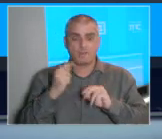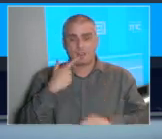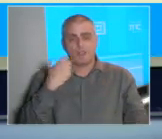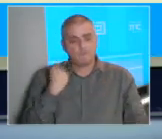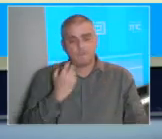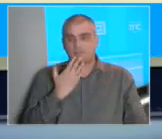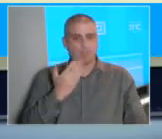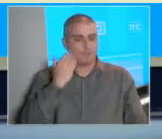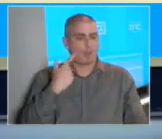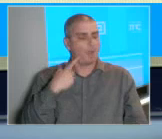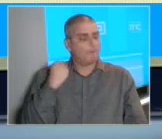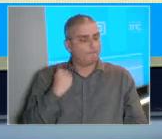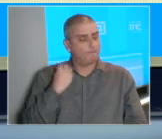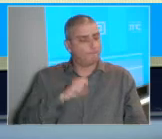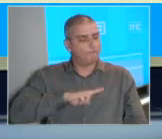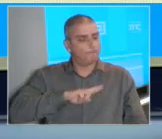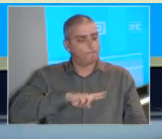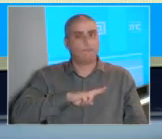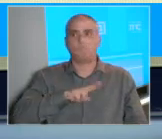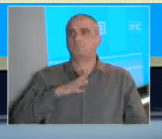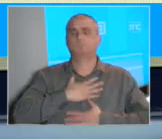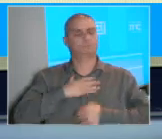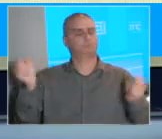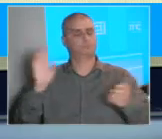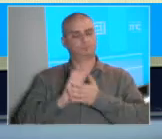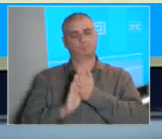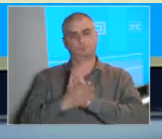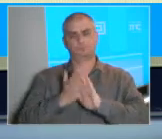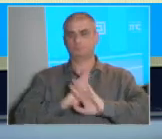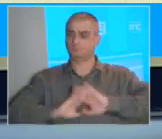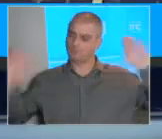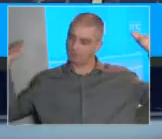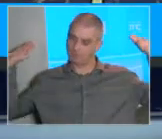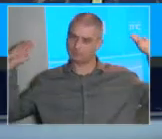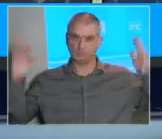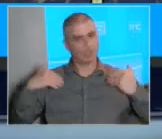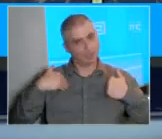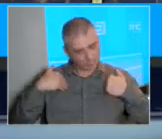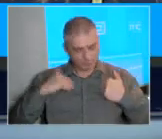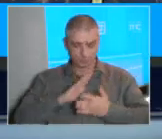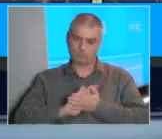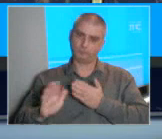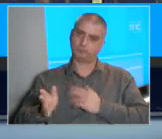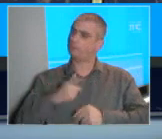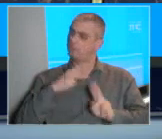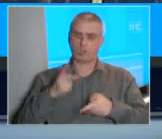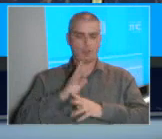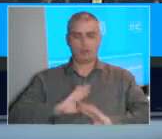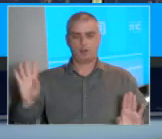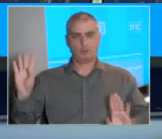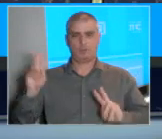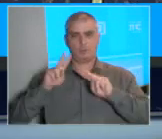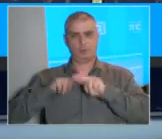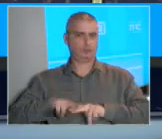התאפקות, אז הנשיא אמר, חלס, אנחנו לא יכולים